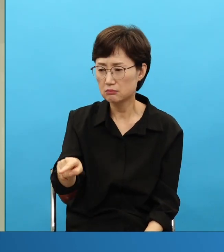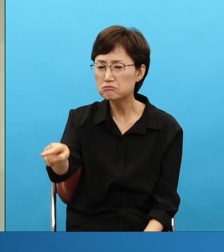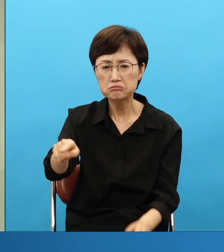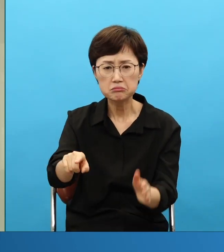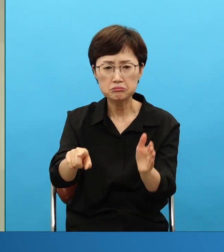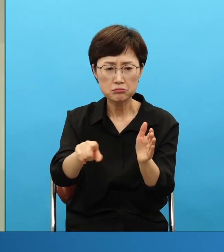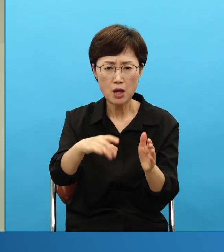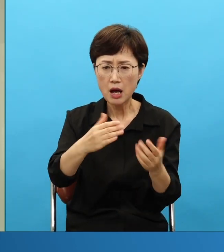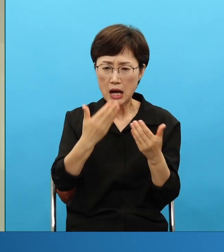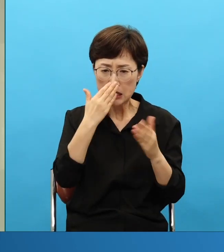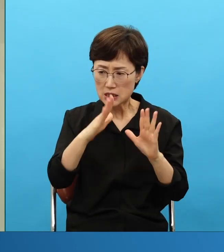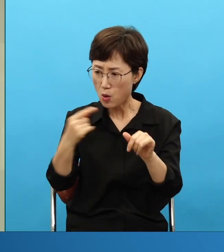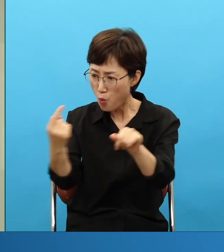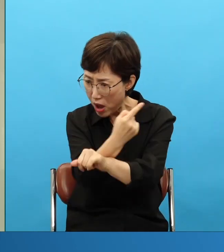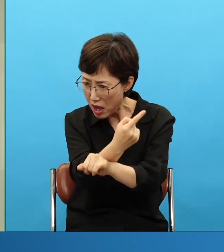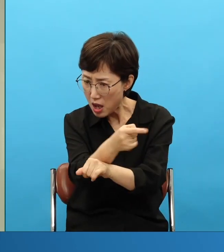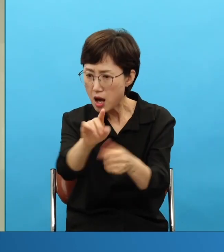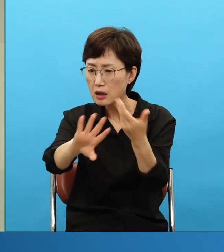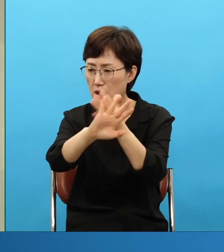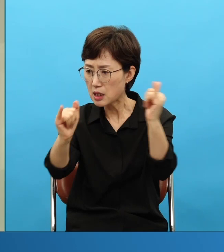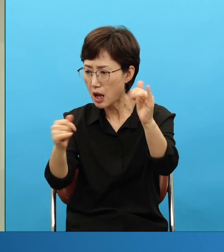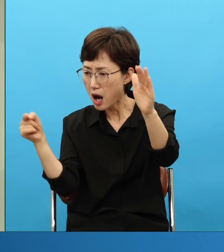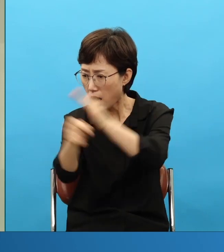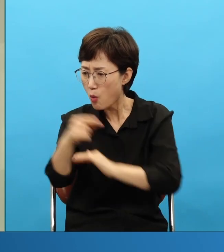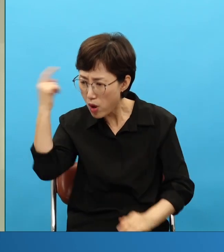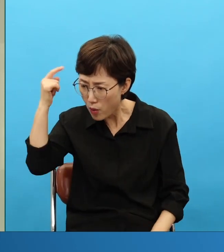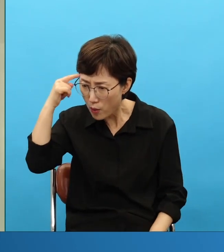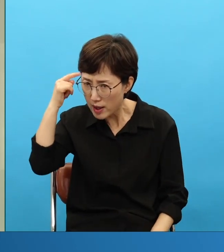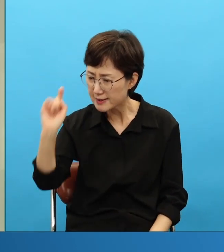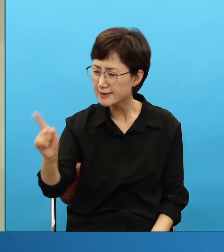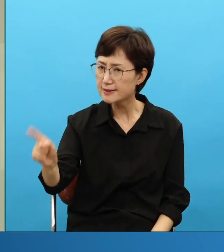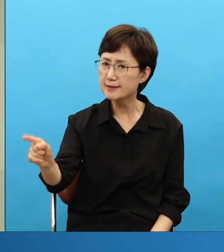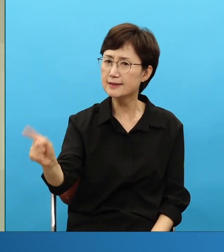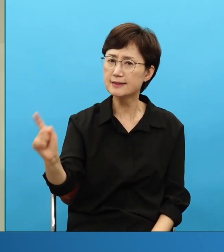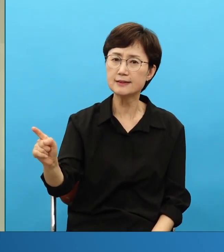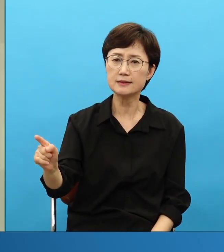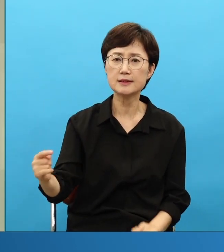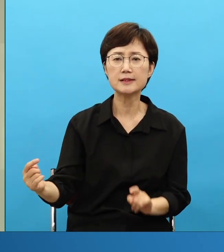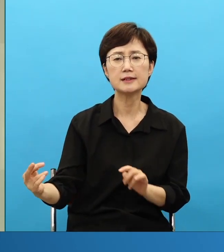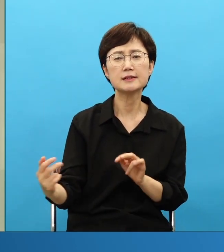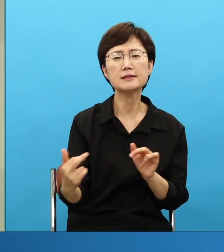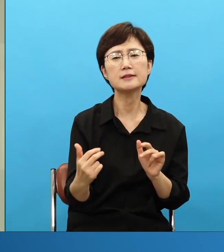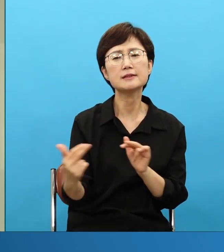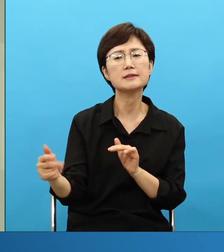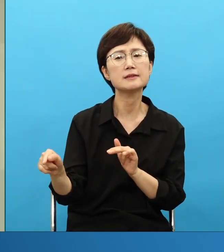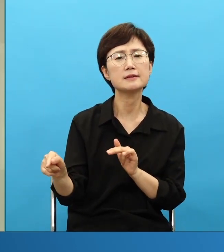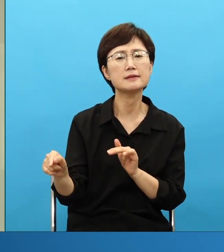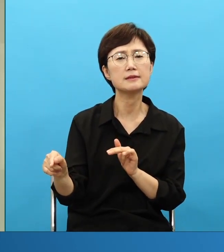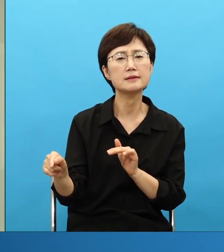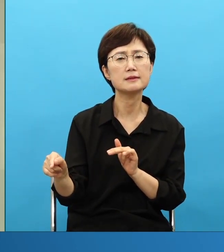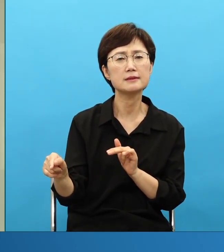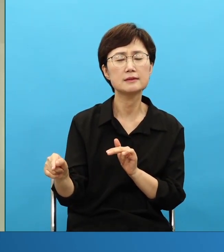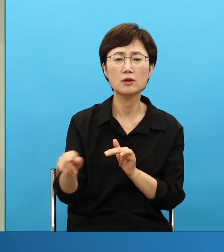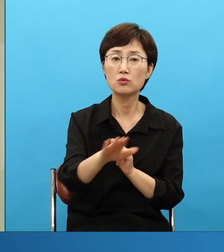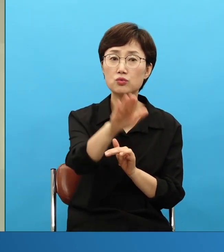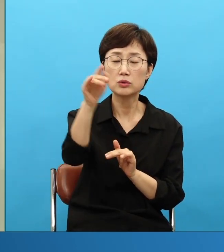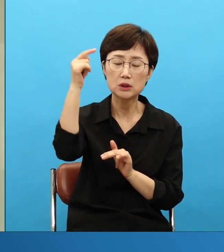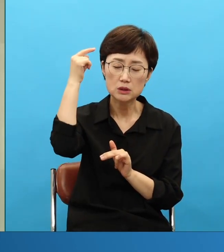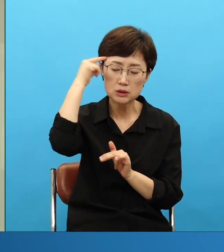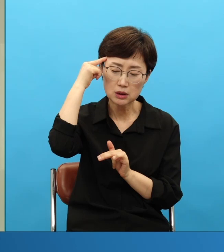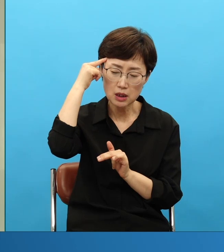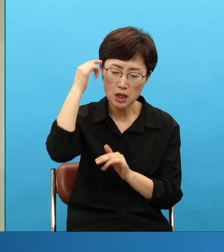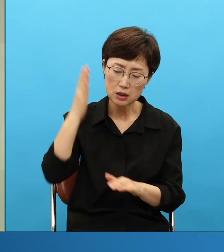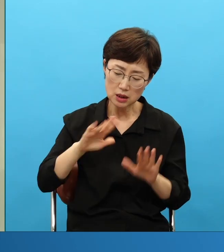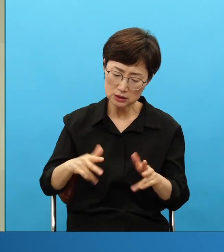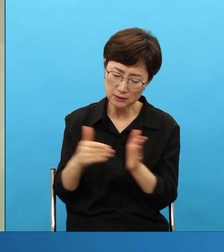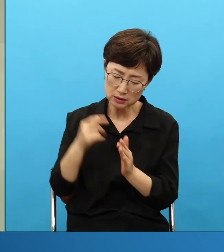소리를 세계교회는 하고 있습니다. And so the world churches are 그렇죠. saying ridiculous things right now. 조심해야 돼. 그것만 이기버리면 응답 와요. We have to be careful, and if we just